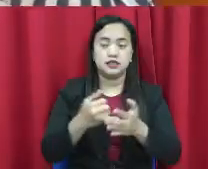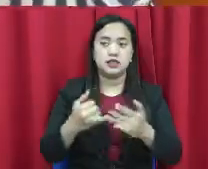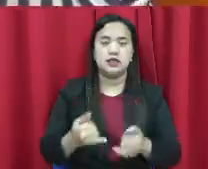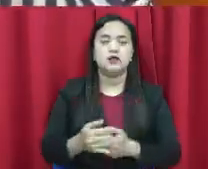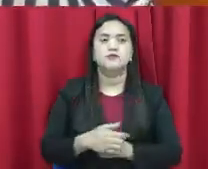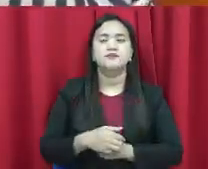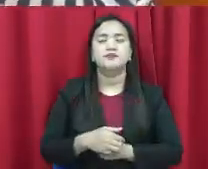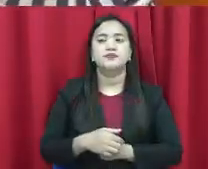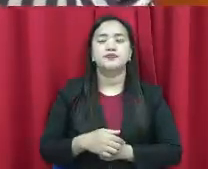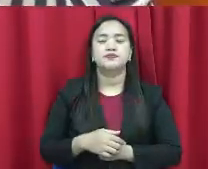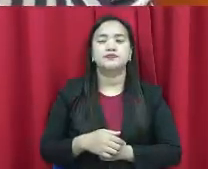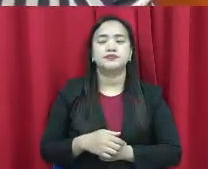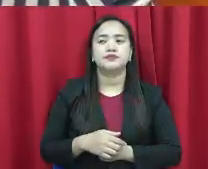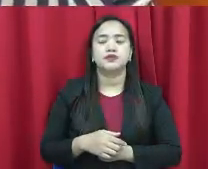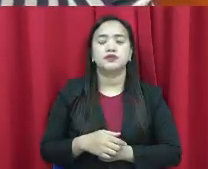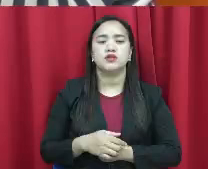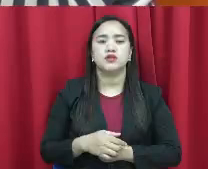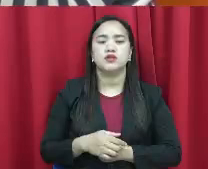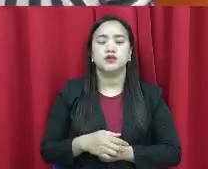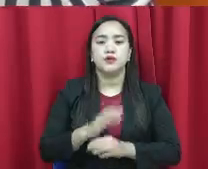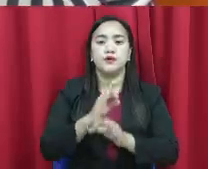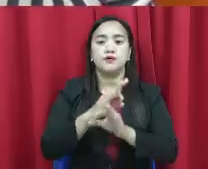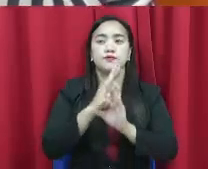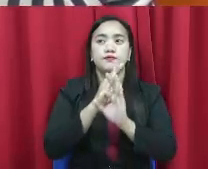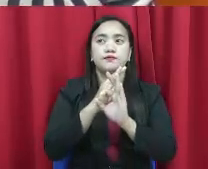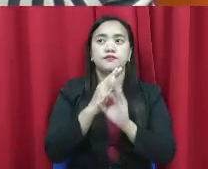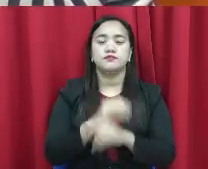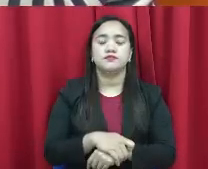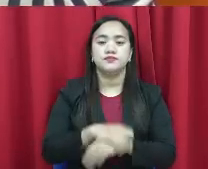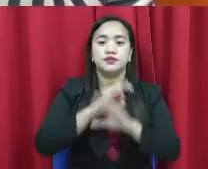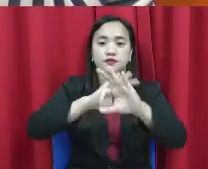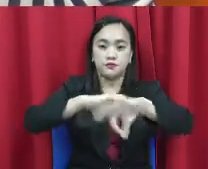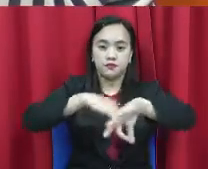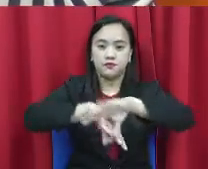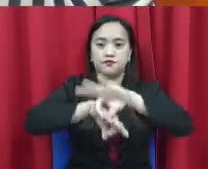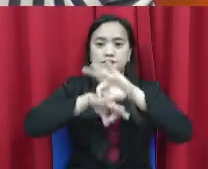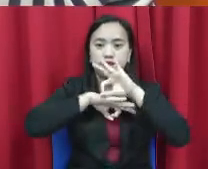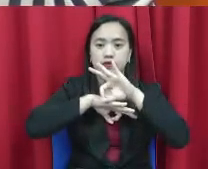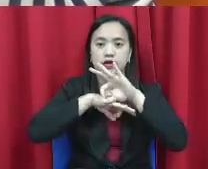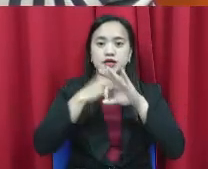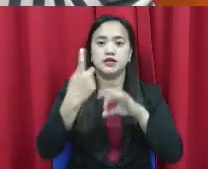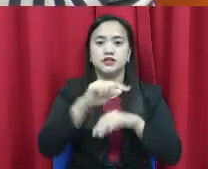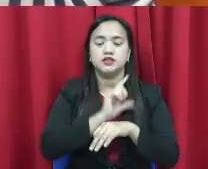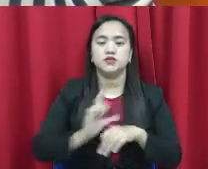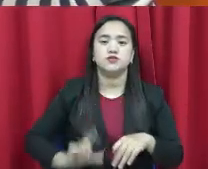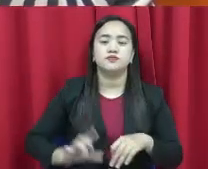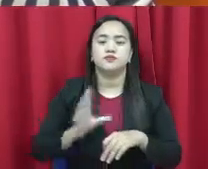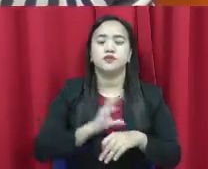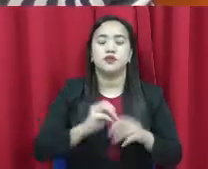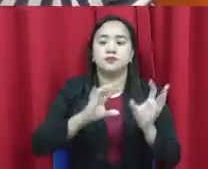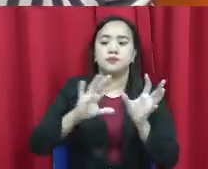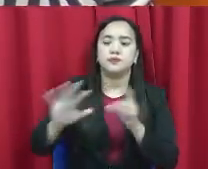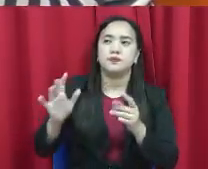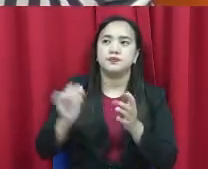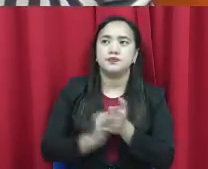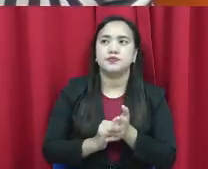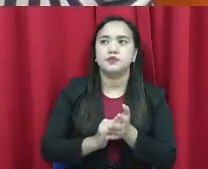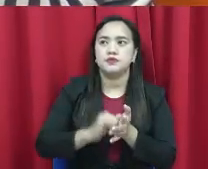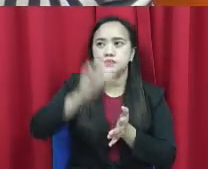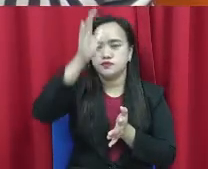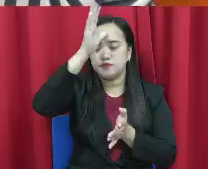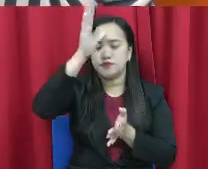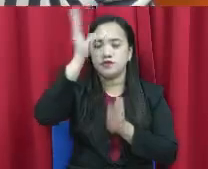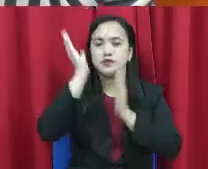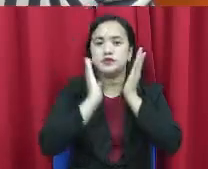the Lord and serve him in sincerity and in truth and put away the Gods which your fathers